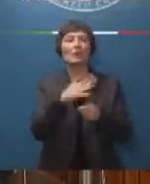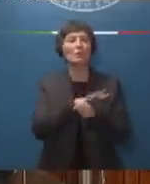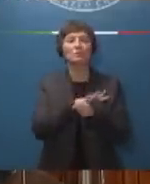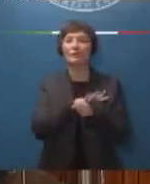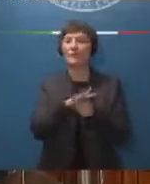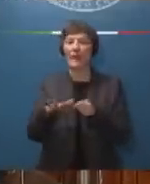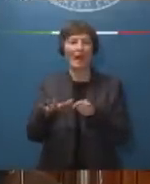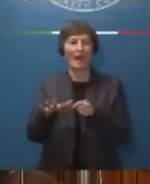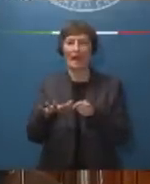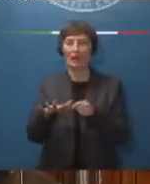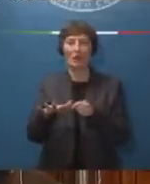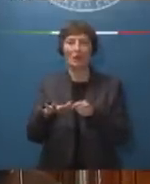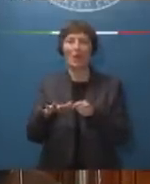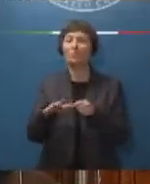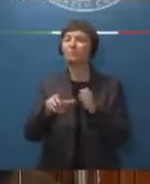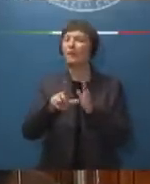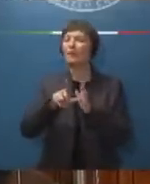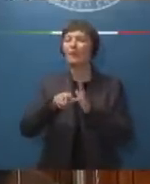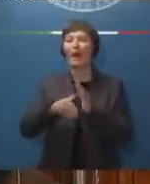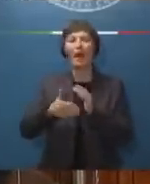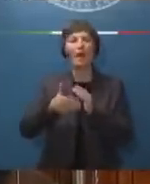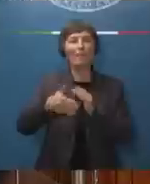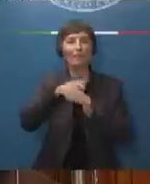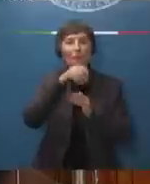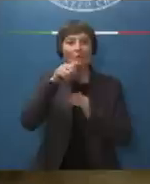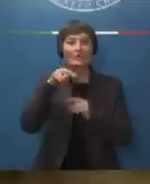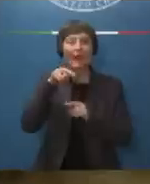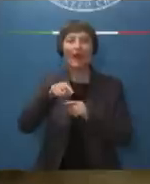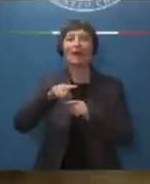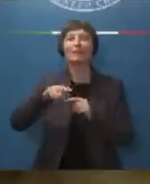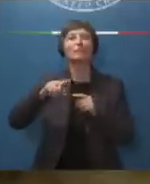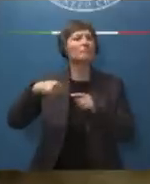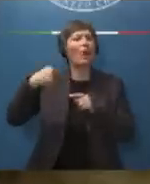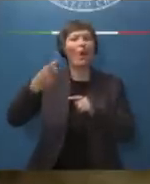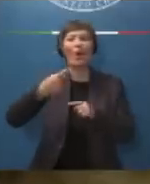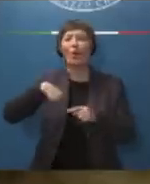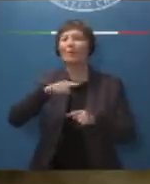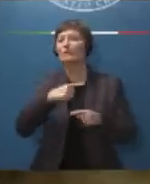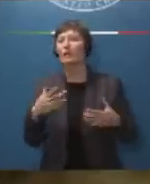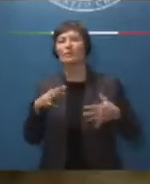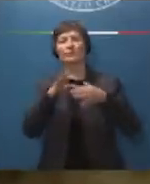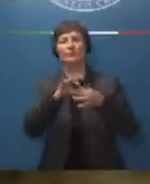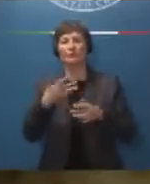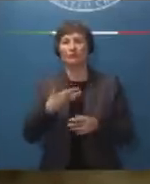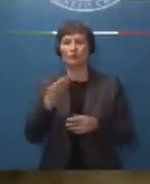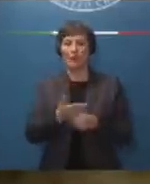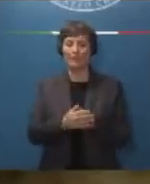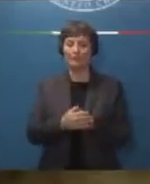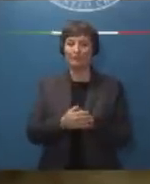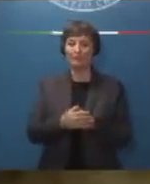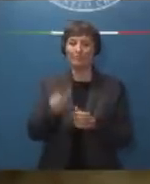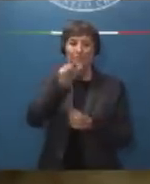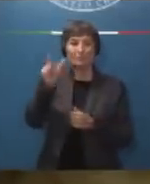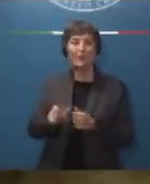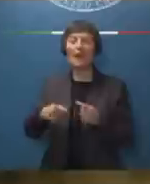l'Ucraina per tutto il tempo che sarà necessario e oltre la nostra nazione continuerà